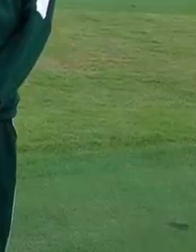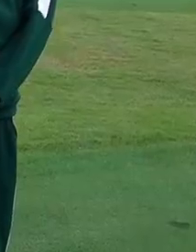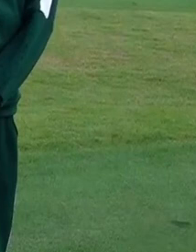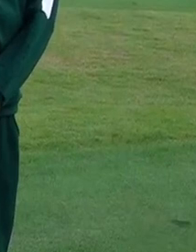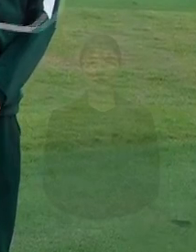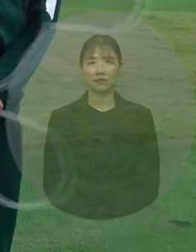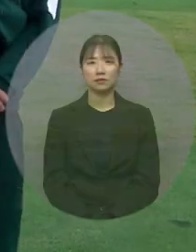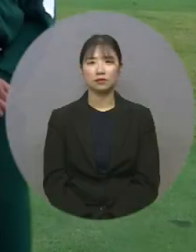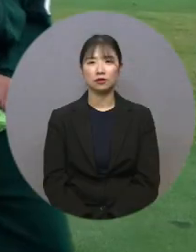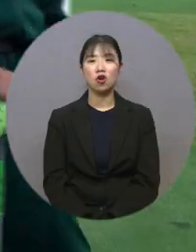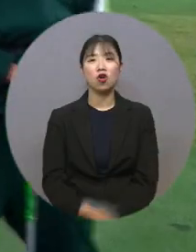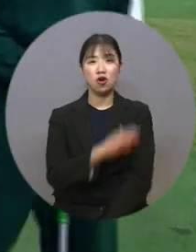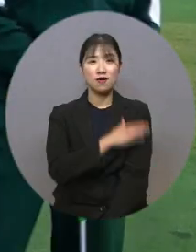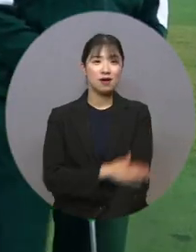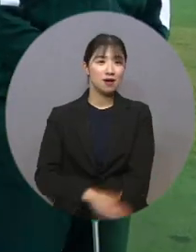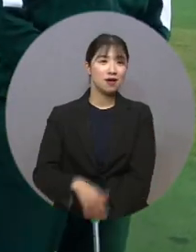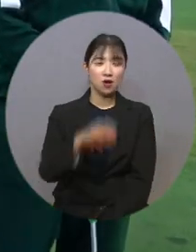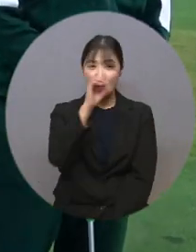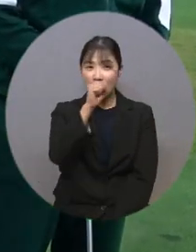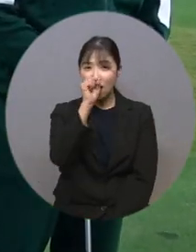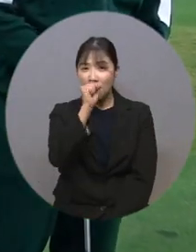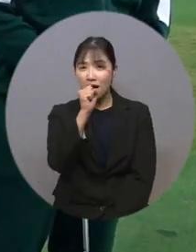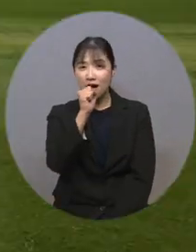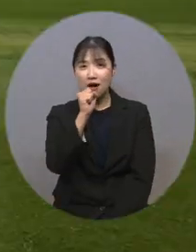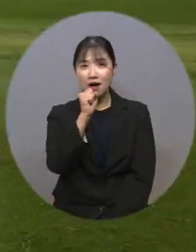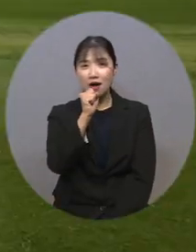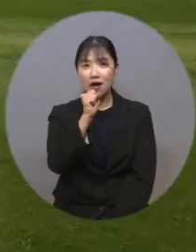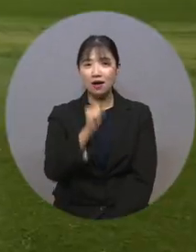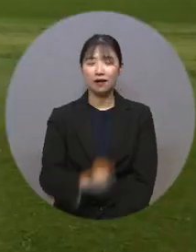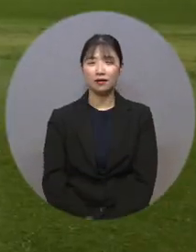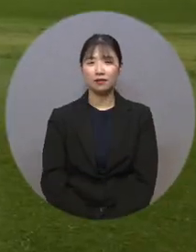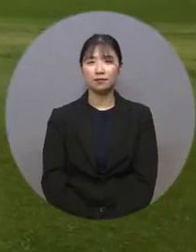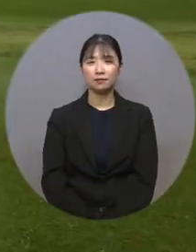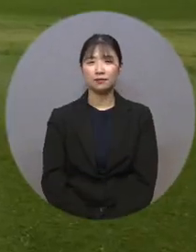어, 굿샷. 이것도 좋다. 야, 이거 완전 좋다, 좋다.